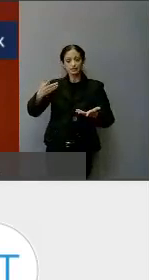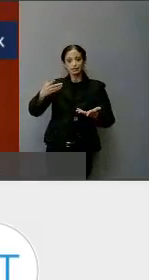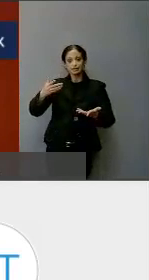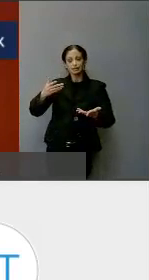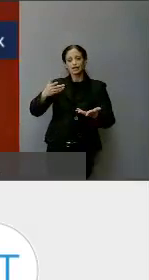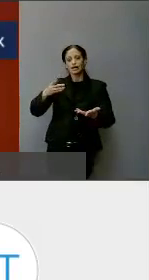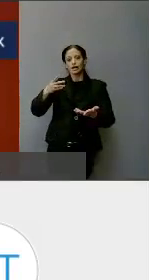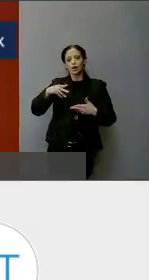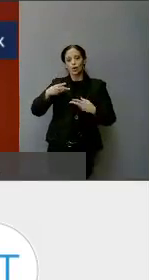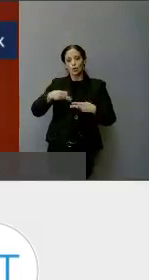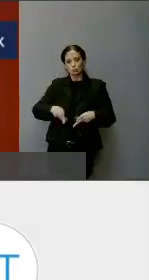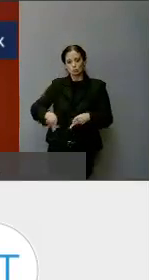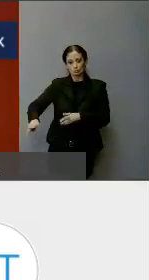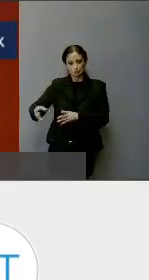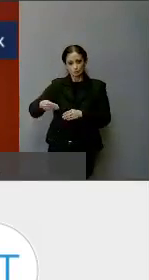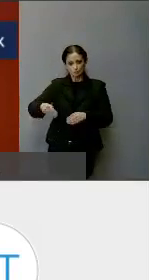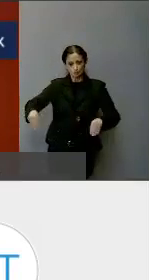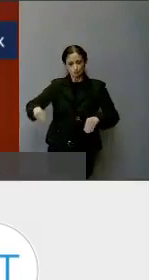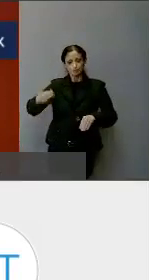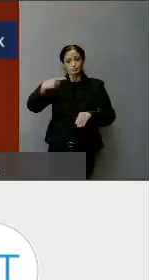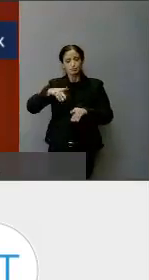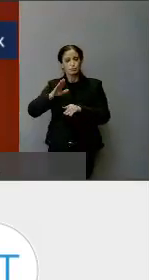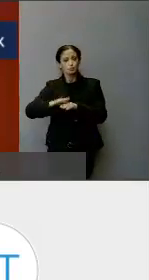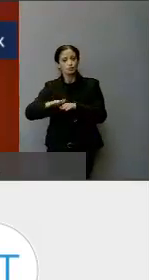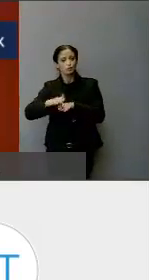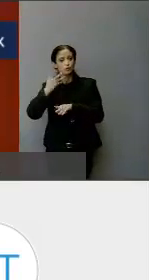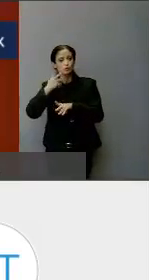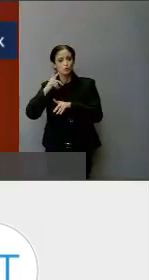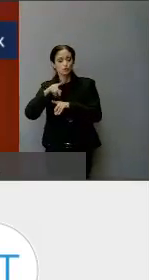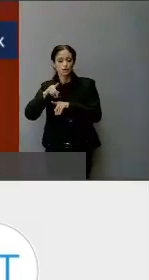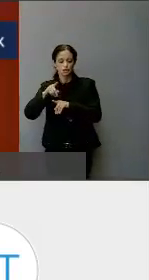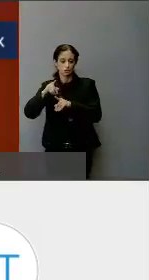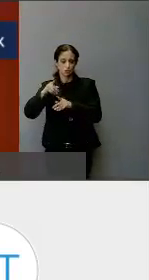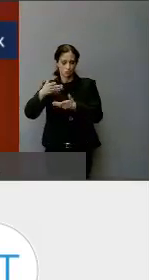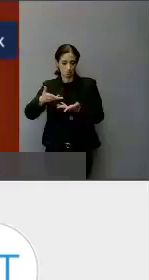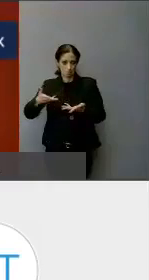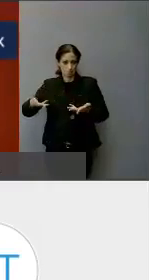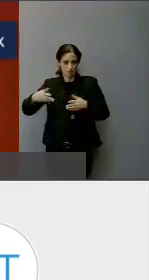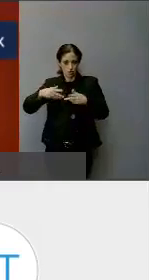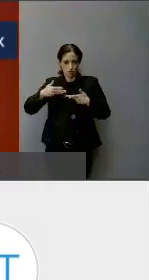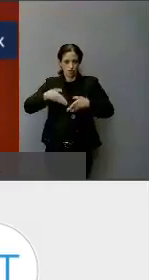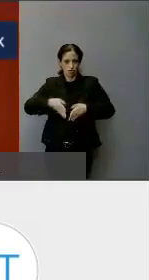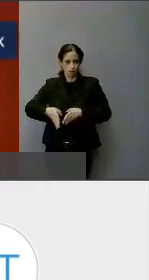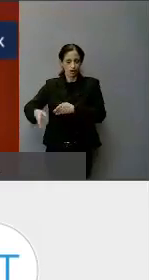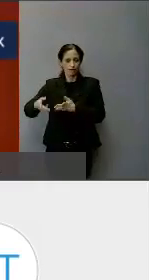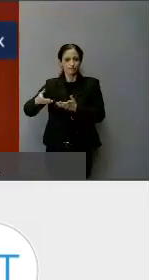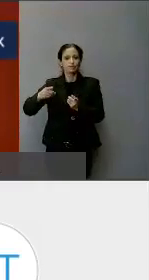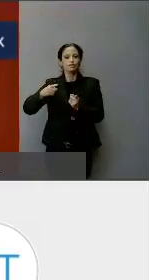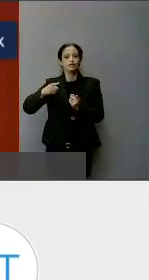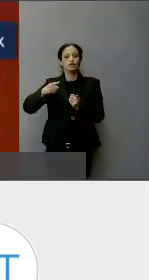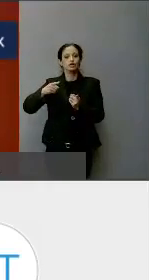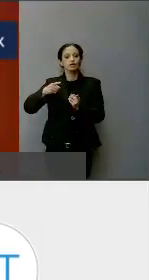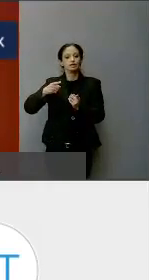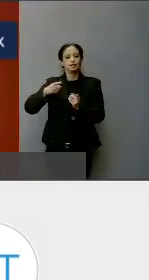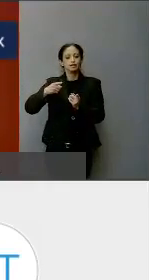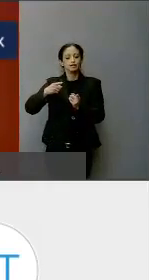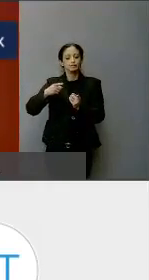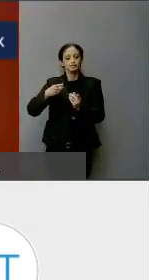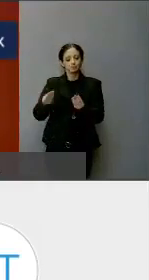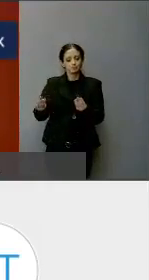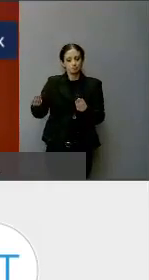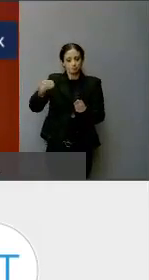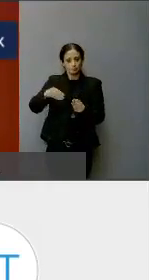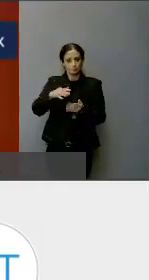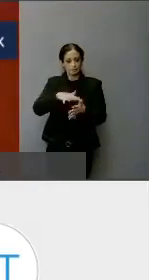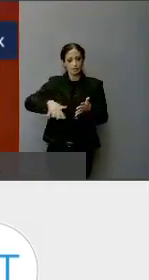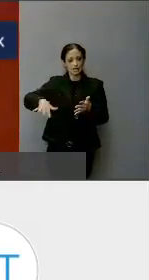particolareggiato in attuazione del puc vigente in termini del piano di recupero del paesaggio agrario e rurali di mesi